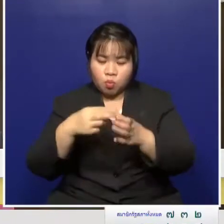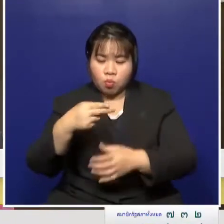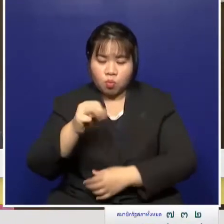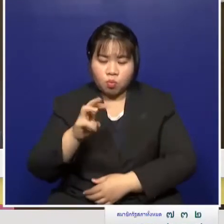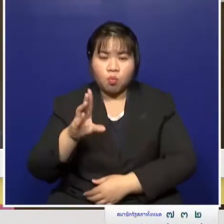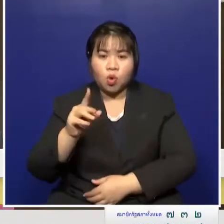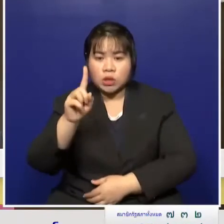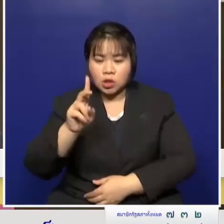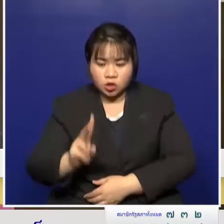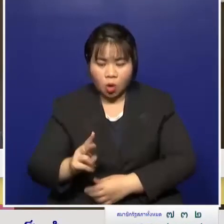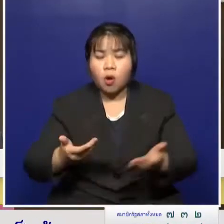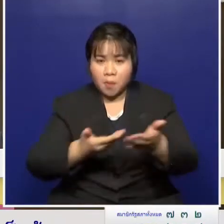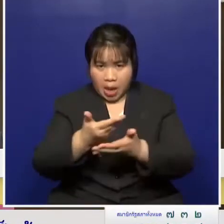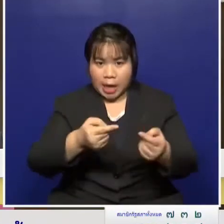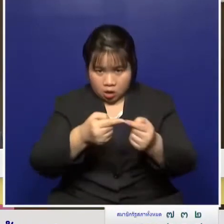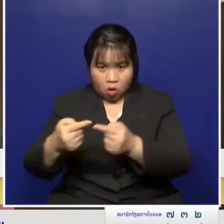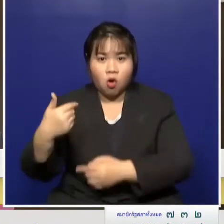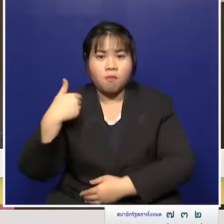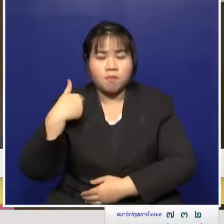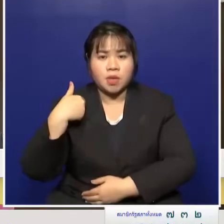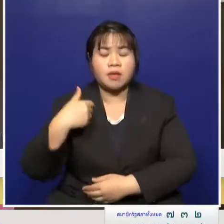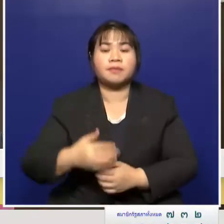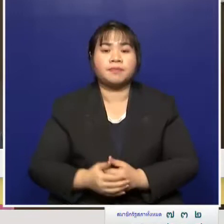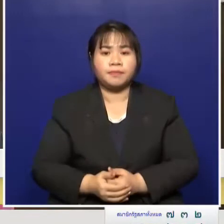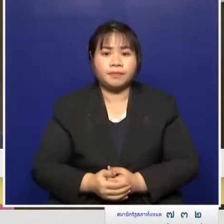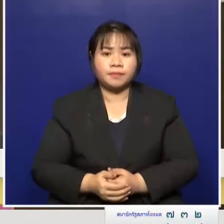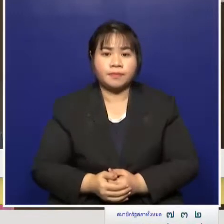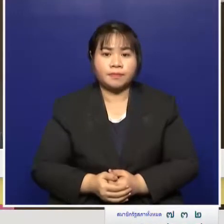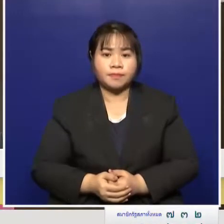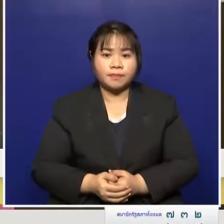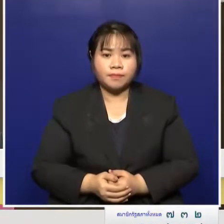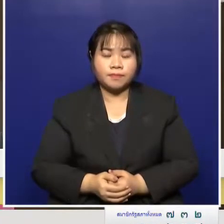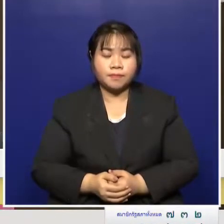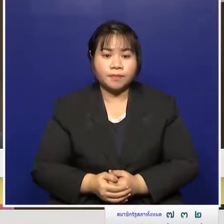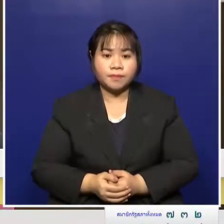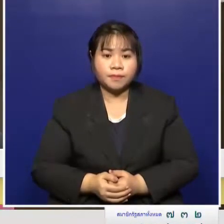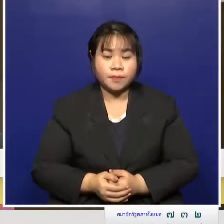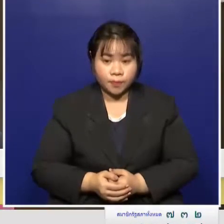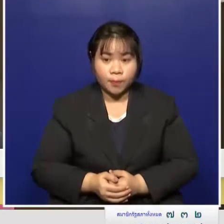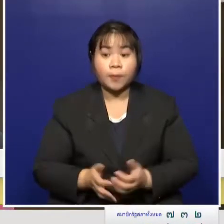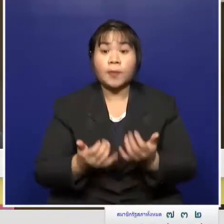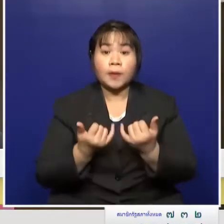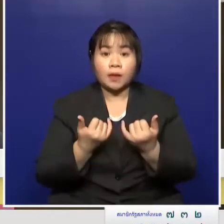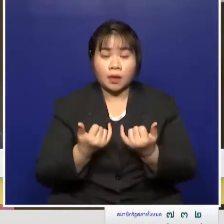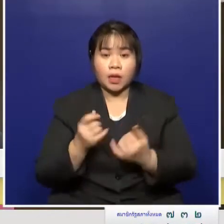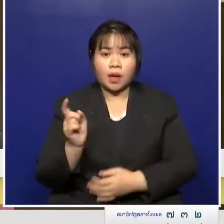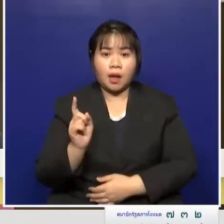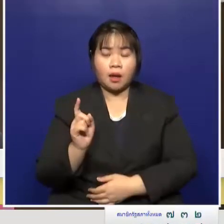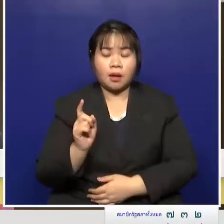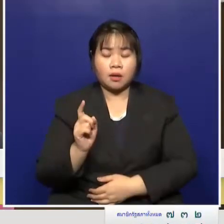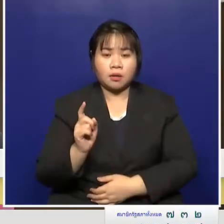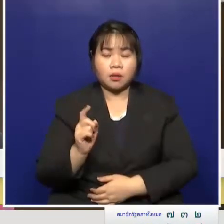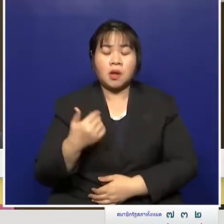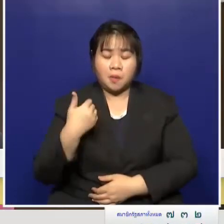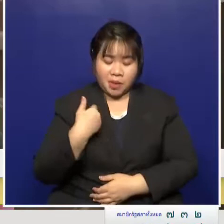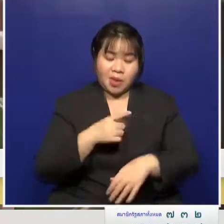ได้รับการพิจารณาในลำดับแรกในวันนี้ท่านประธานที่เคารพครับในส่วนของไทม์